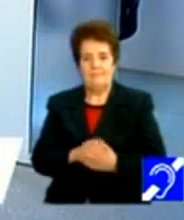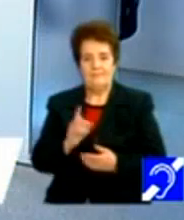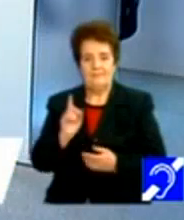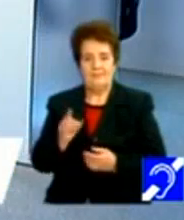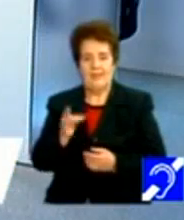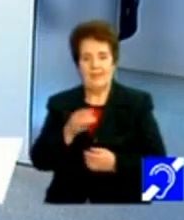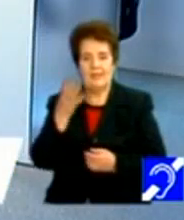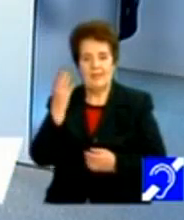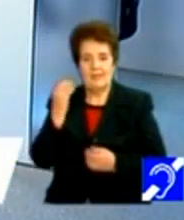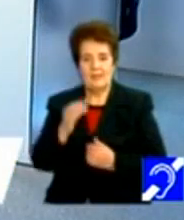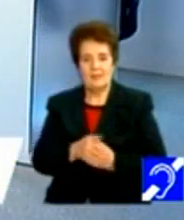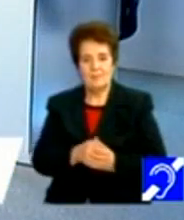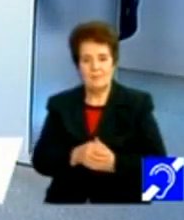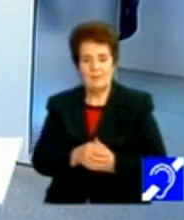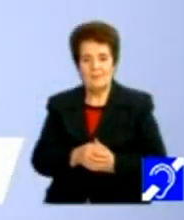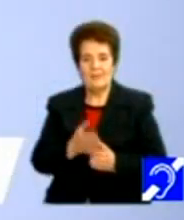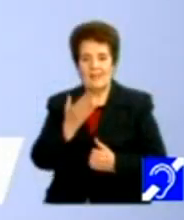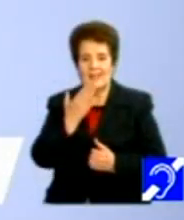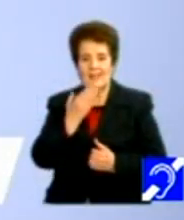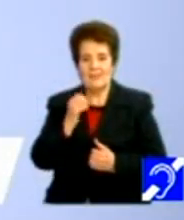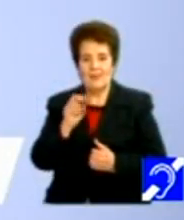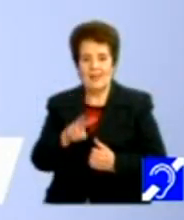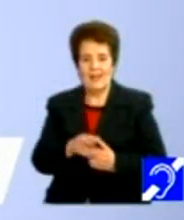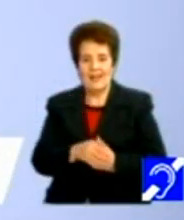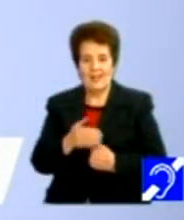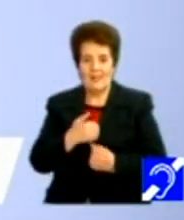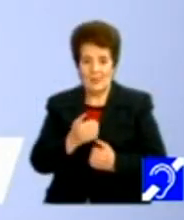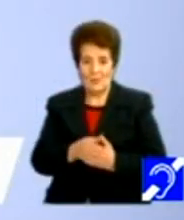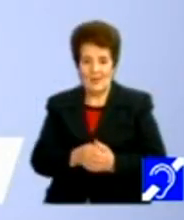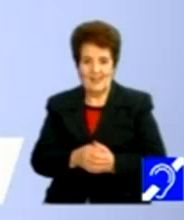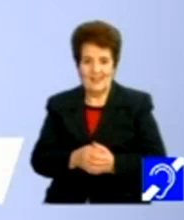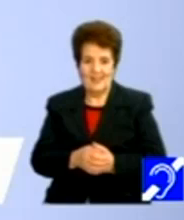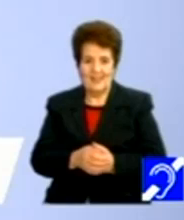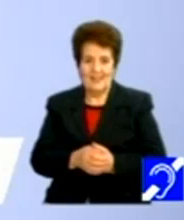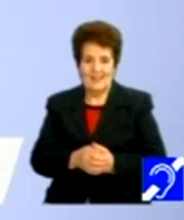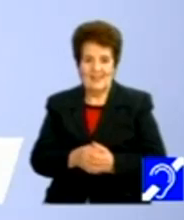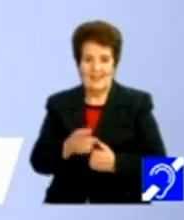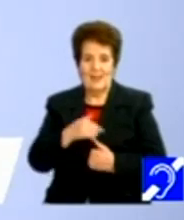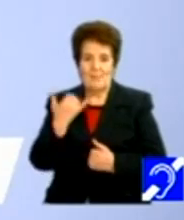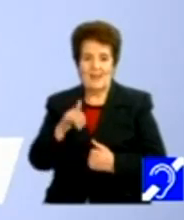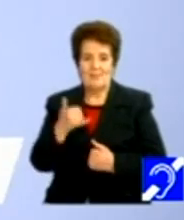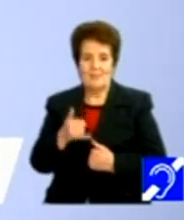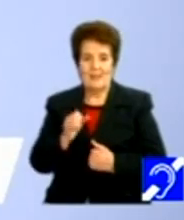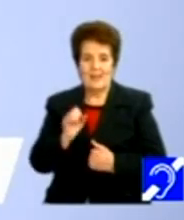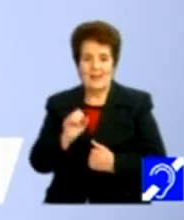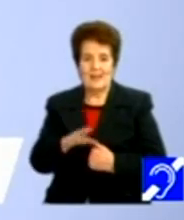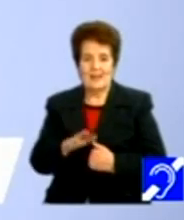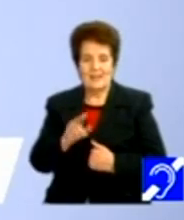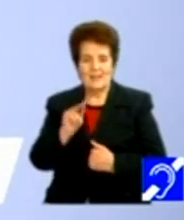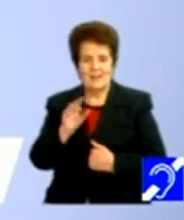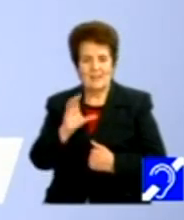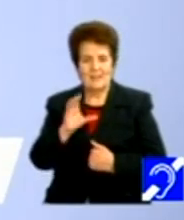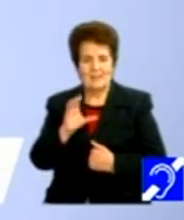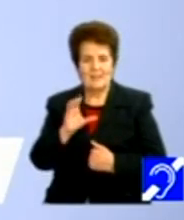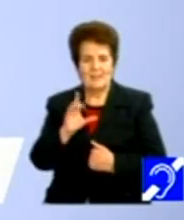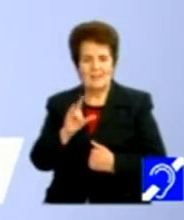Moldova. Zic una românească și una internațională. Bun, eu l-am admirat pe Ionelice Brăteanu